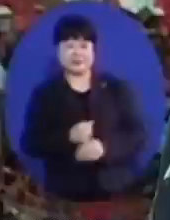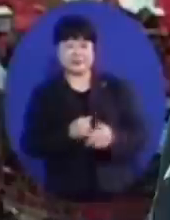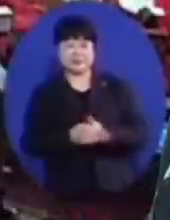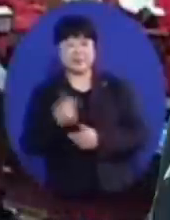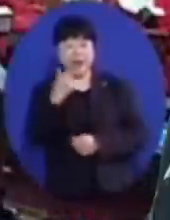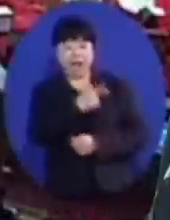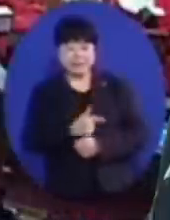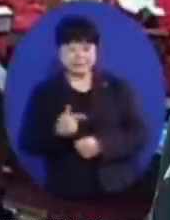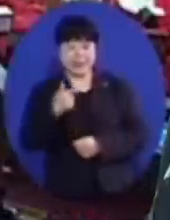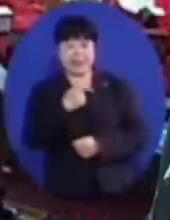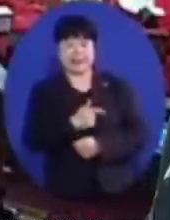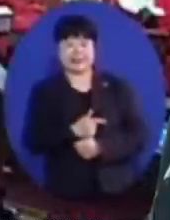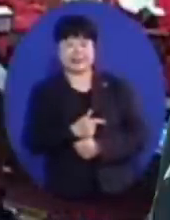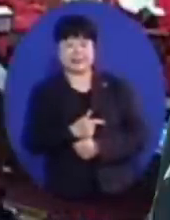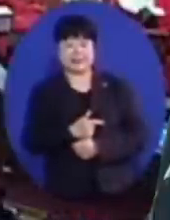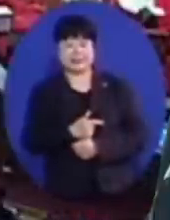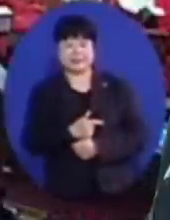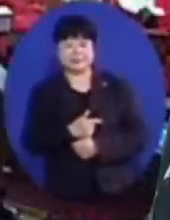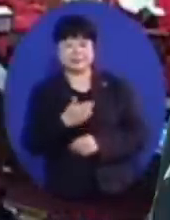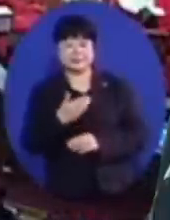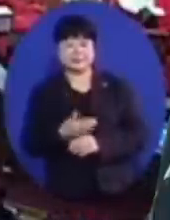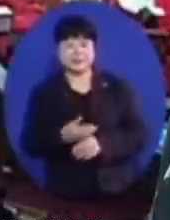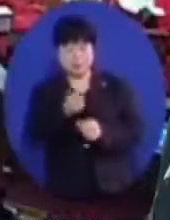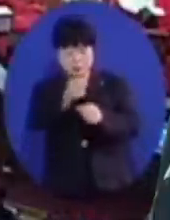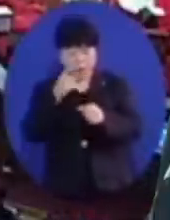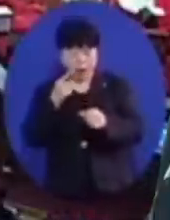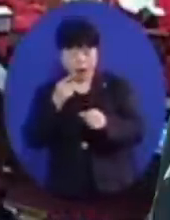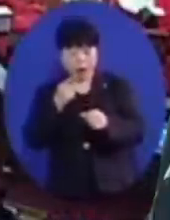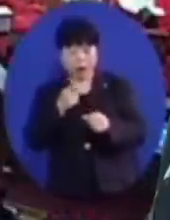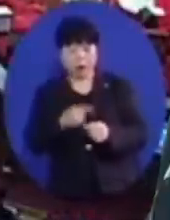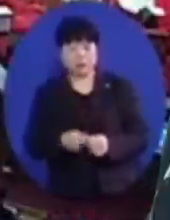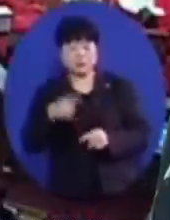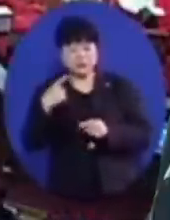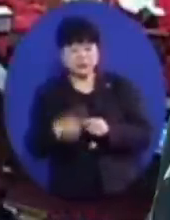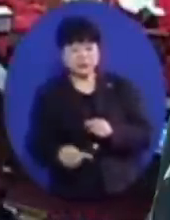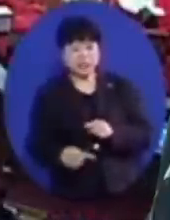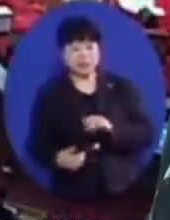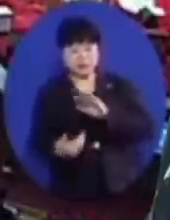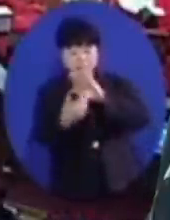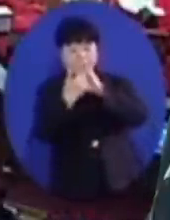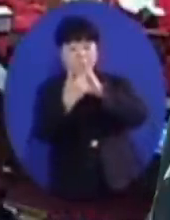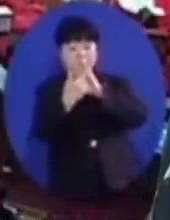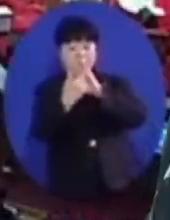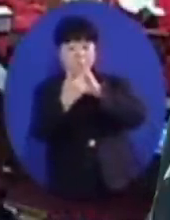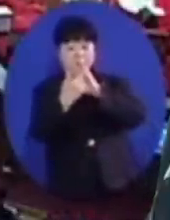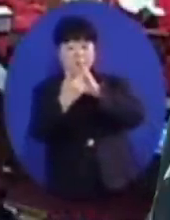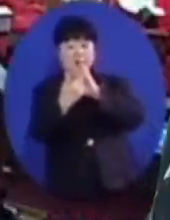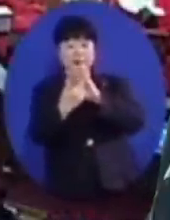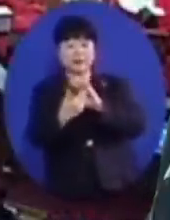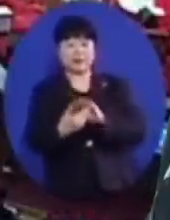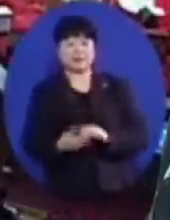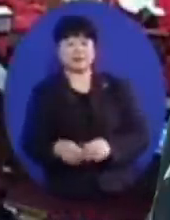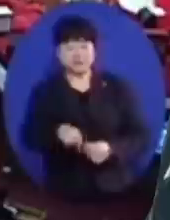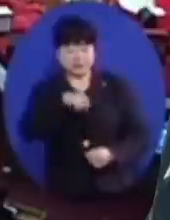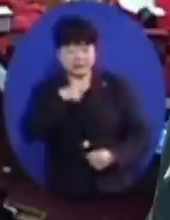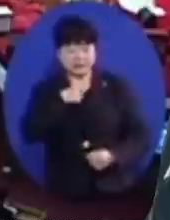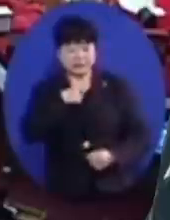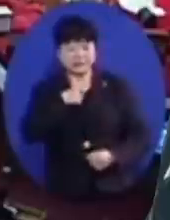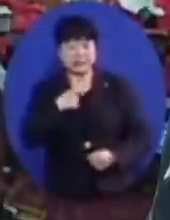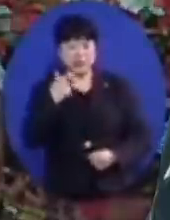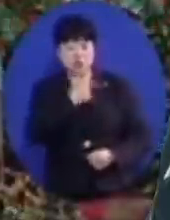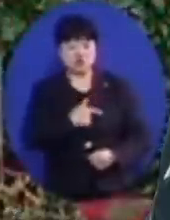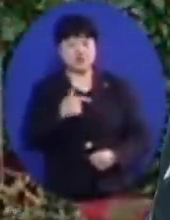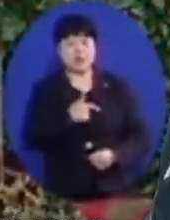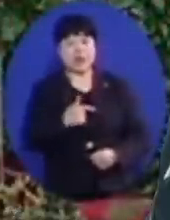그러면 우리 가슴에 저기 손은 화살과 찌르는 창이 못 들어오는 것입니다 너의 경배를